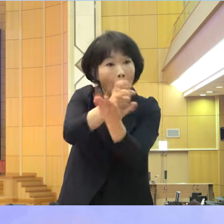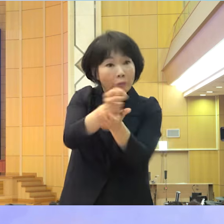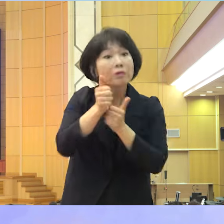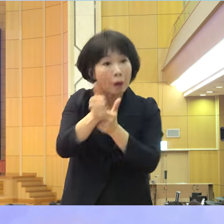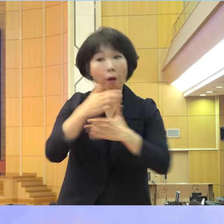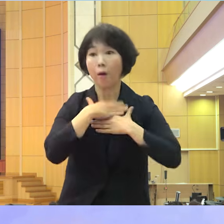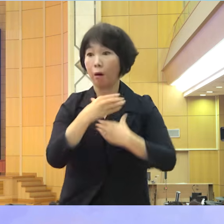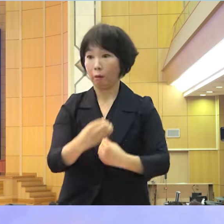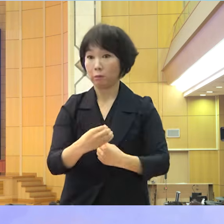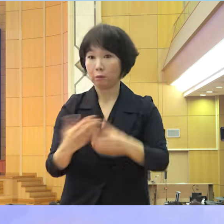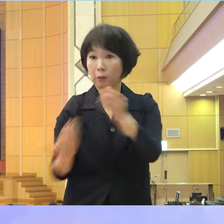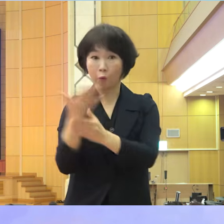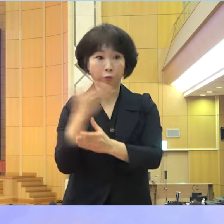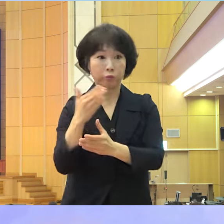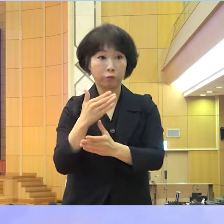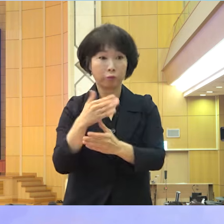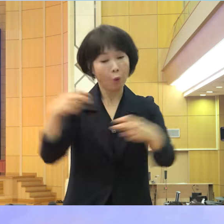거 아니에요?